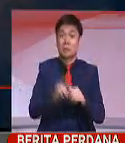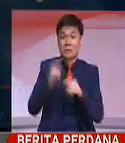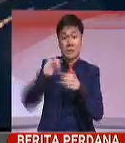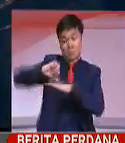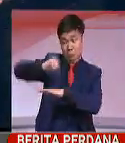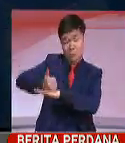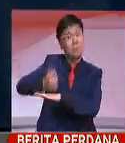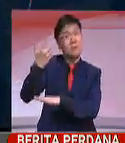bahkan